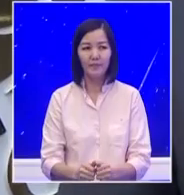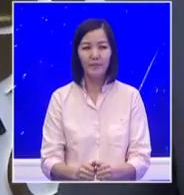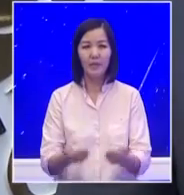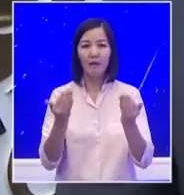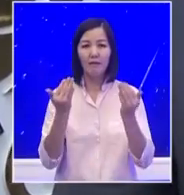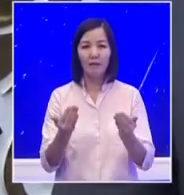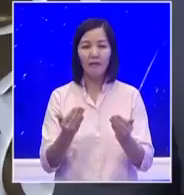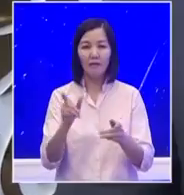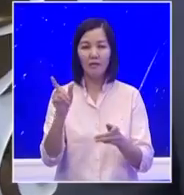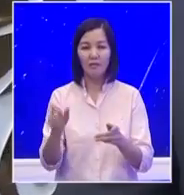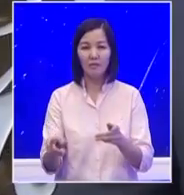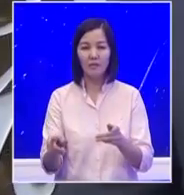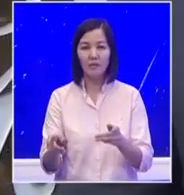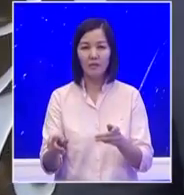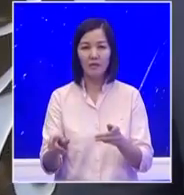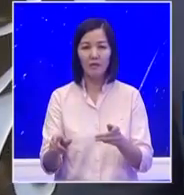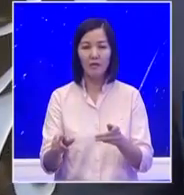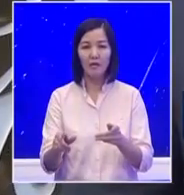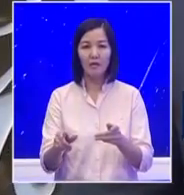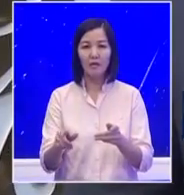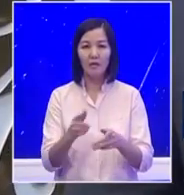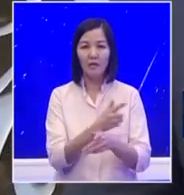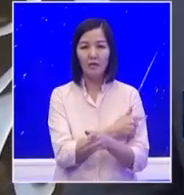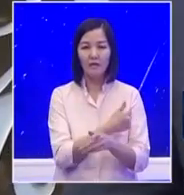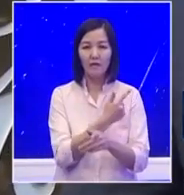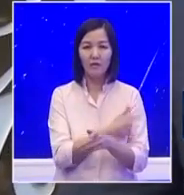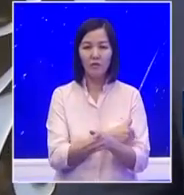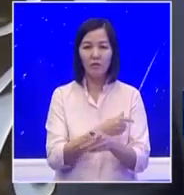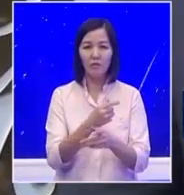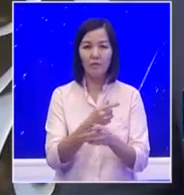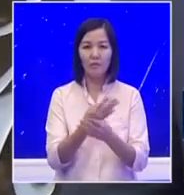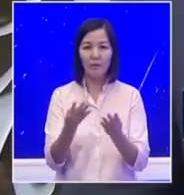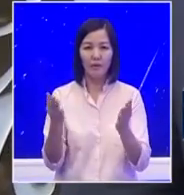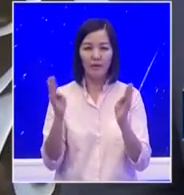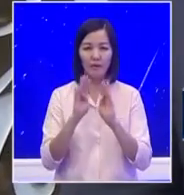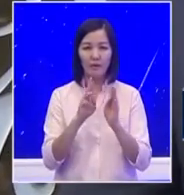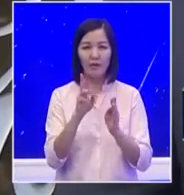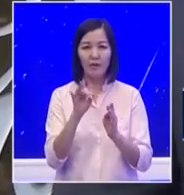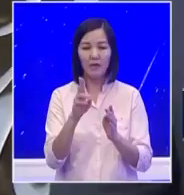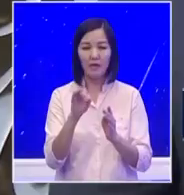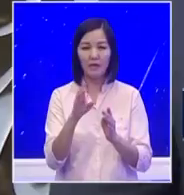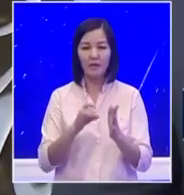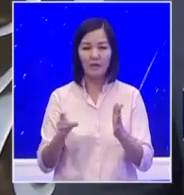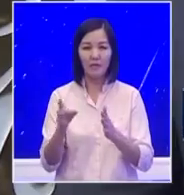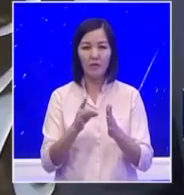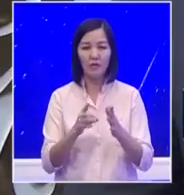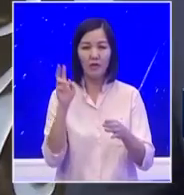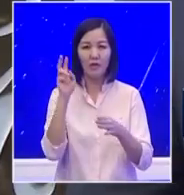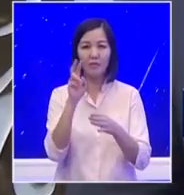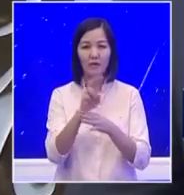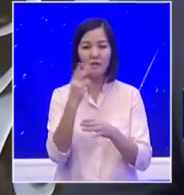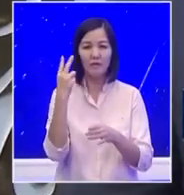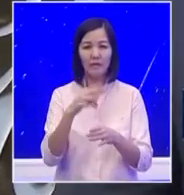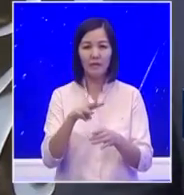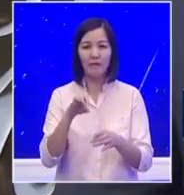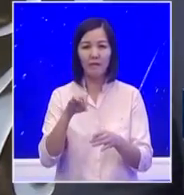Данный пациент, он находится в инфекционном отделении Карасайского района Алматинской области. Обратился он 20